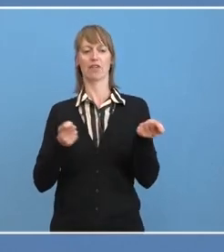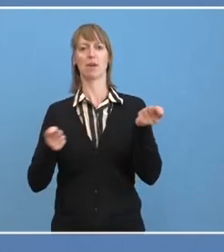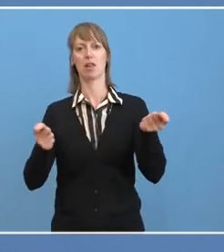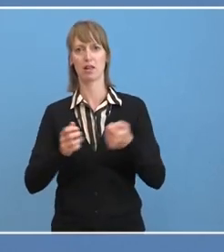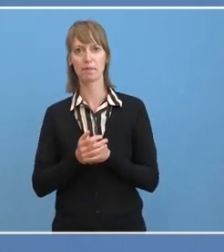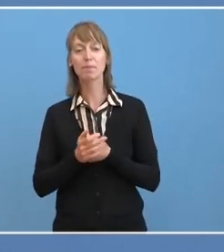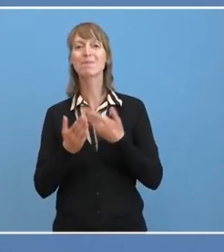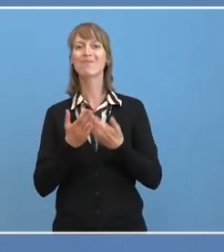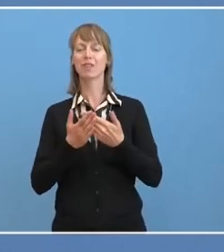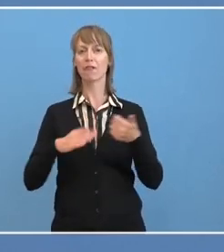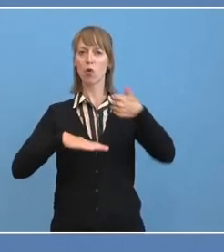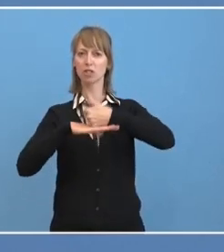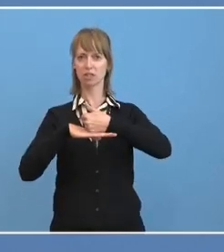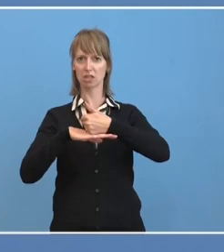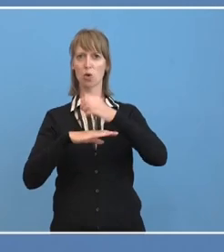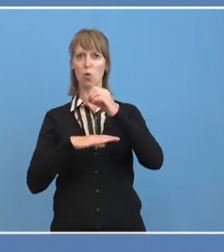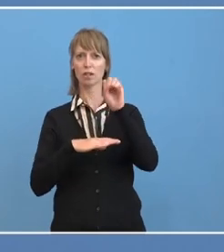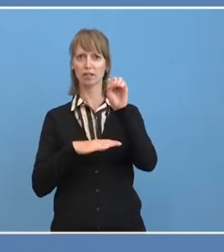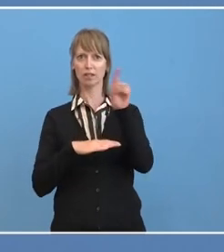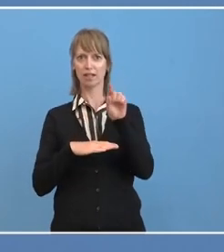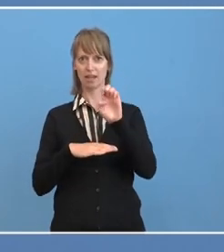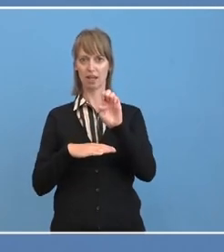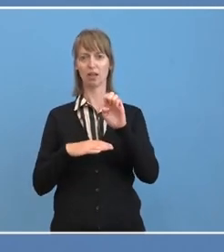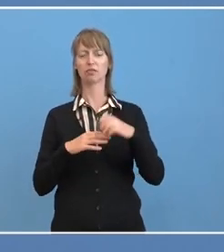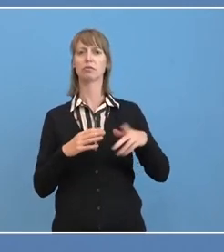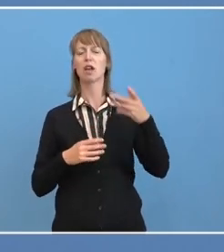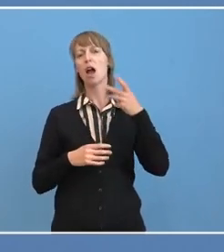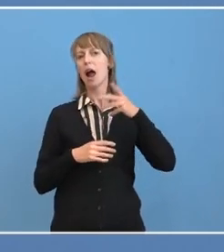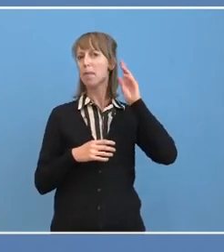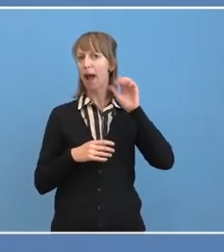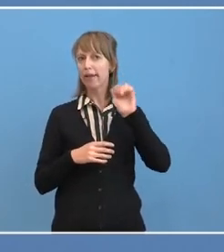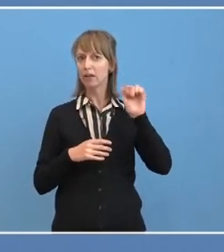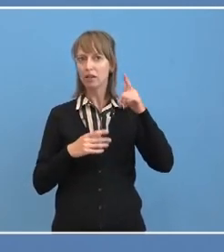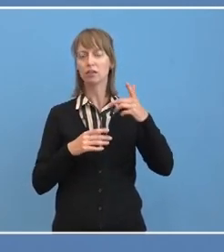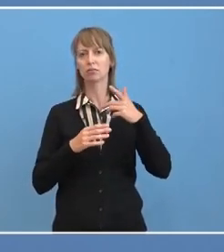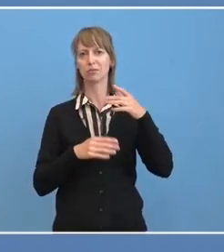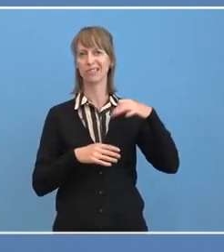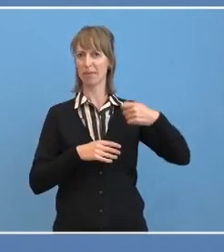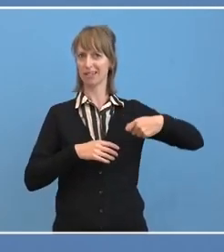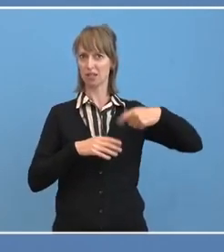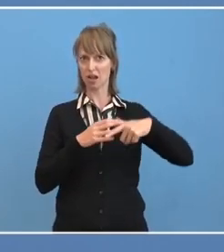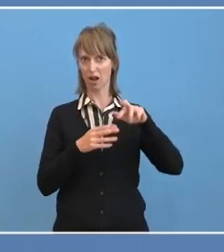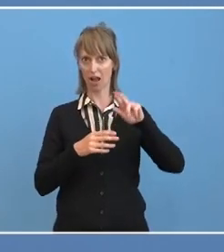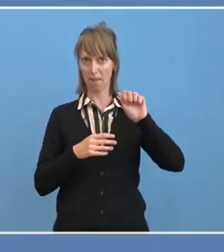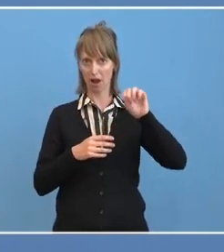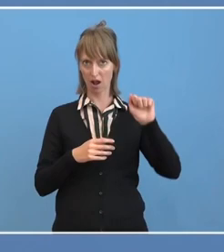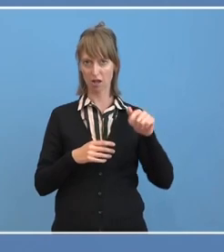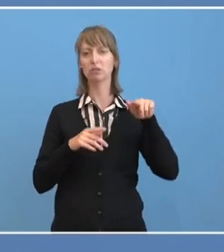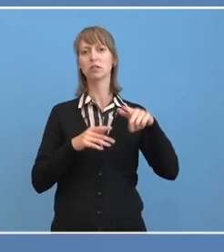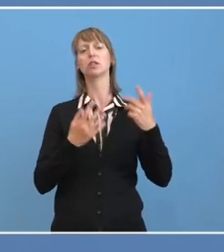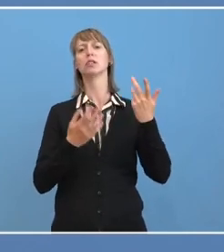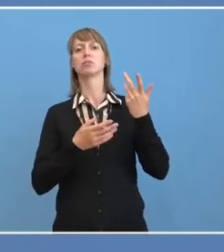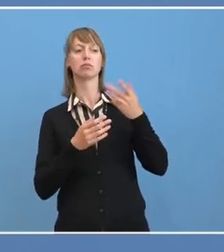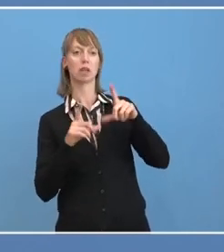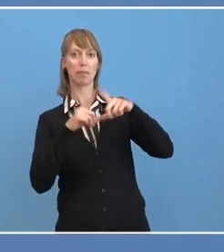amtierende OSZE-Vorsitzende Ministerpräsident Rama aus Albanien die Bereitschaft der OSZE zu einer Vermittlung in einem Brief